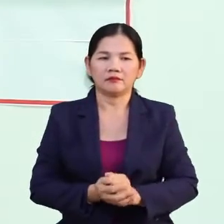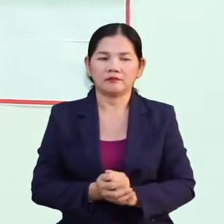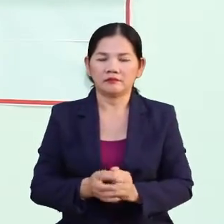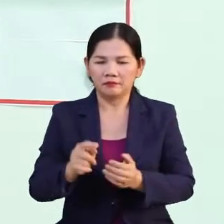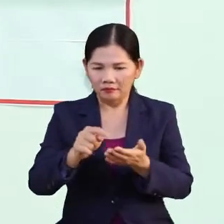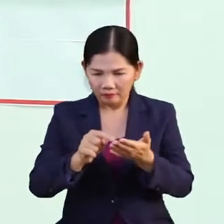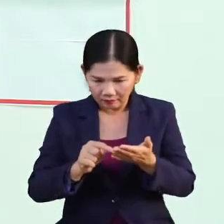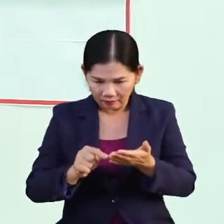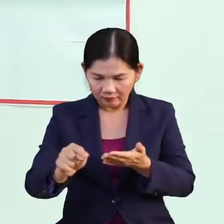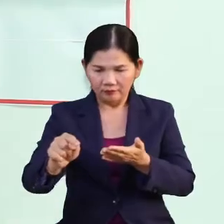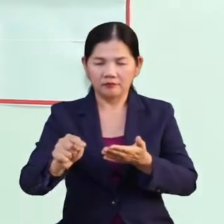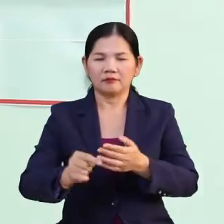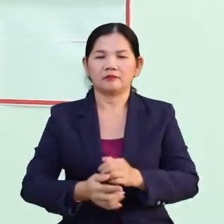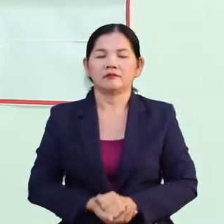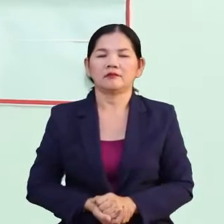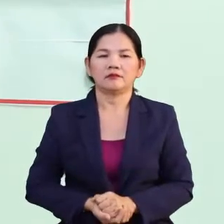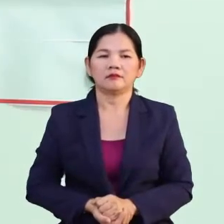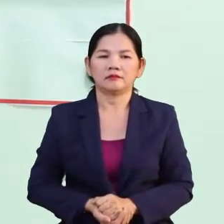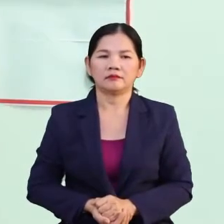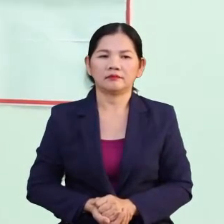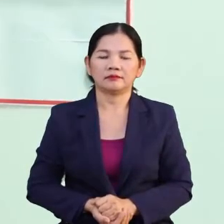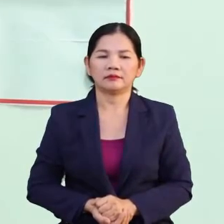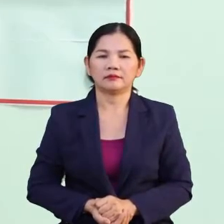ញ្ញាគឺមកចុងចម្លើយរបស់កូនណាកូន